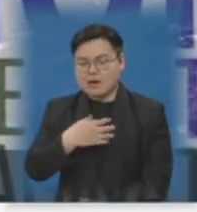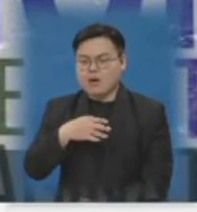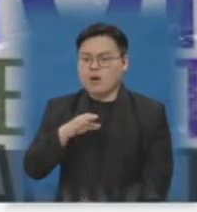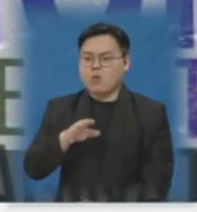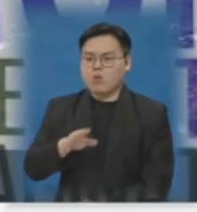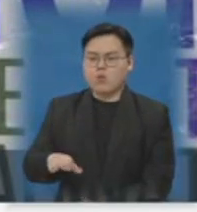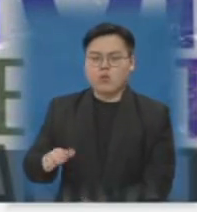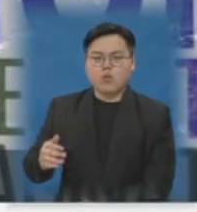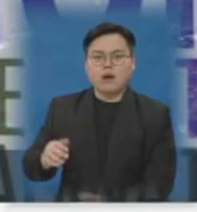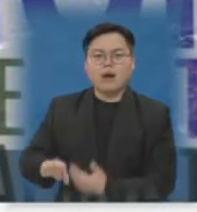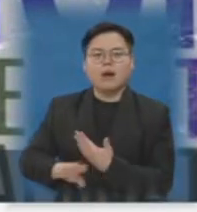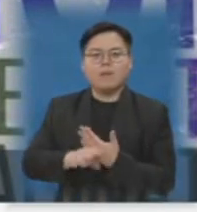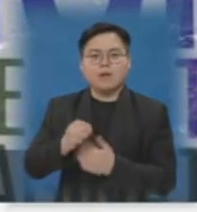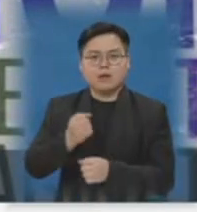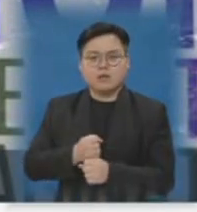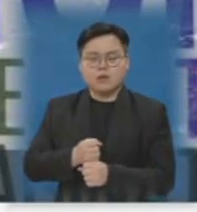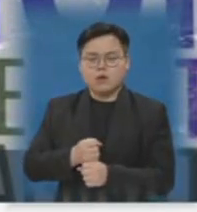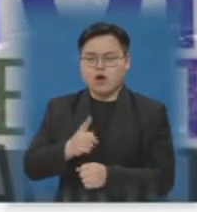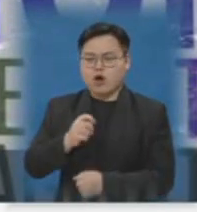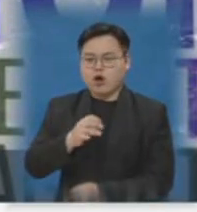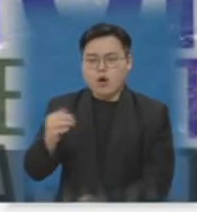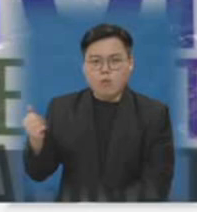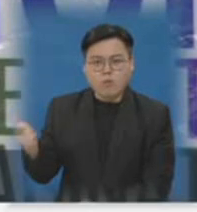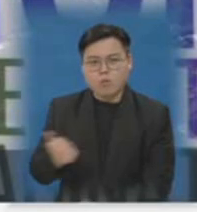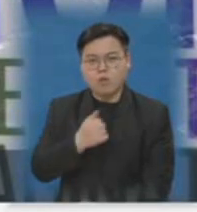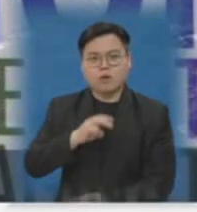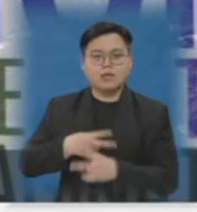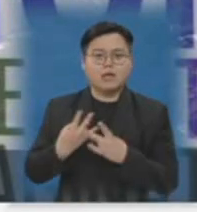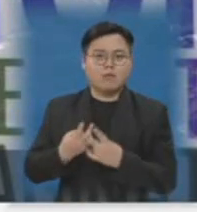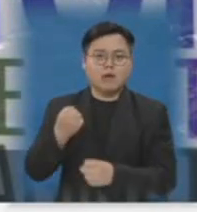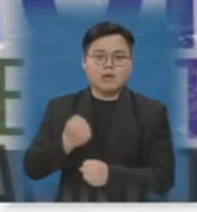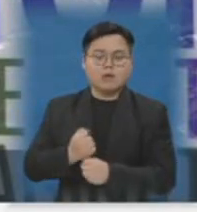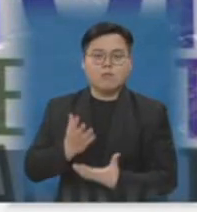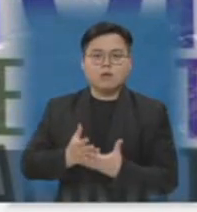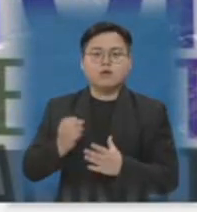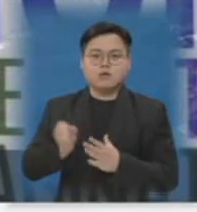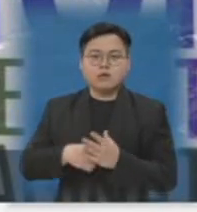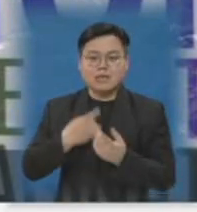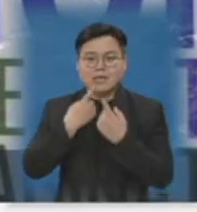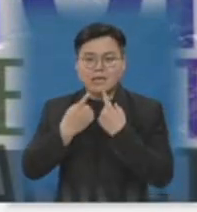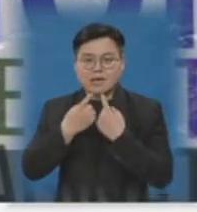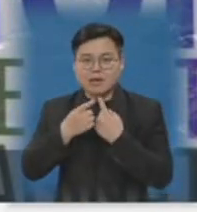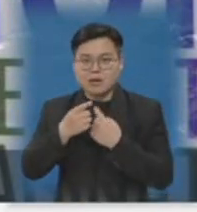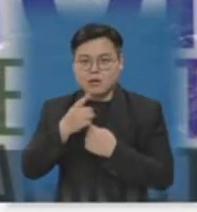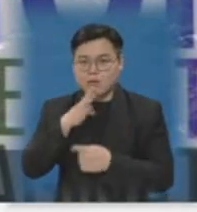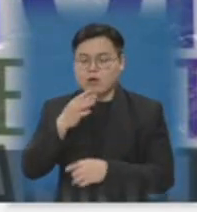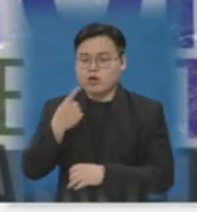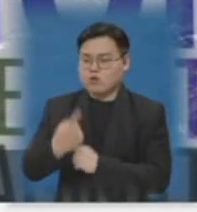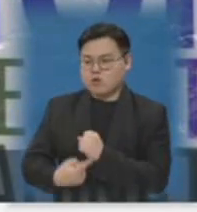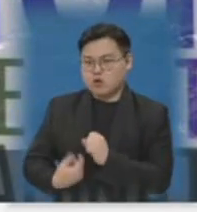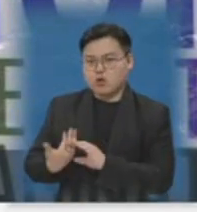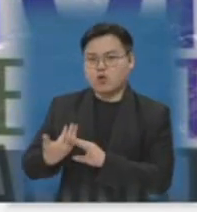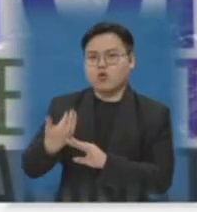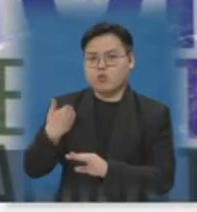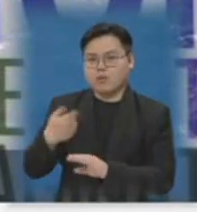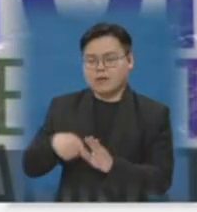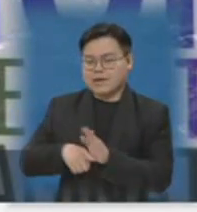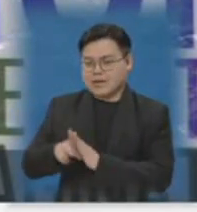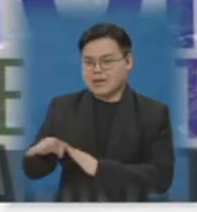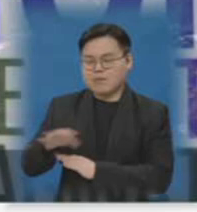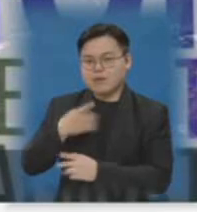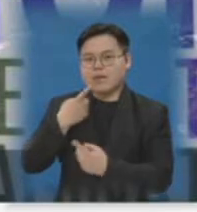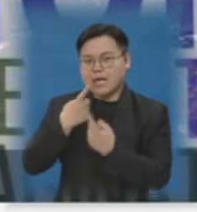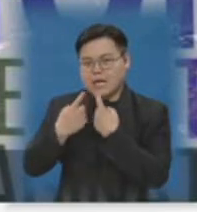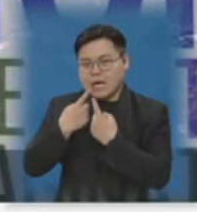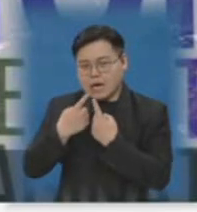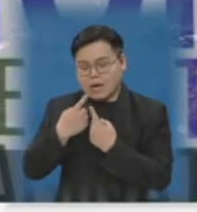болго хорон олгон дээр нийгмийн ажилтантай болно гэд ингээд ярьж байна. Гэхдээ энэ болвол одоо өнгөрдөг жилээс эхлээд бидний бас ярьж хэлээд явж байгаа